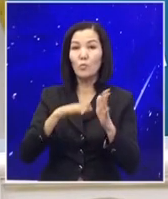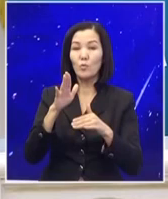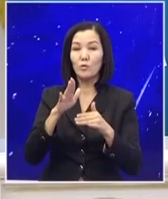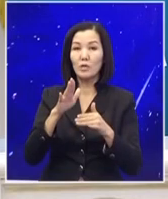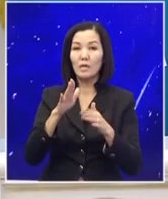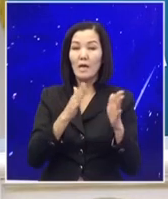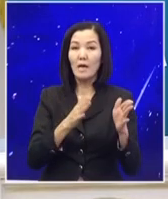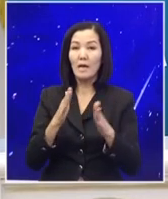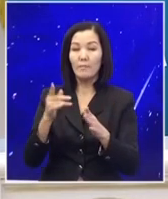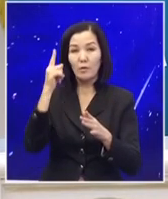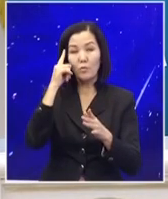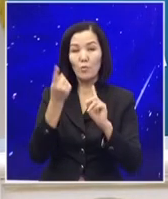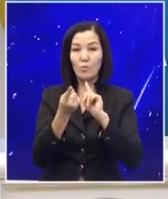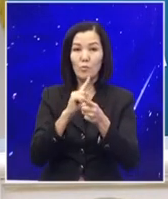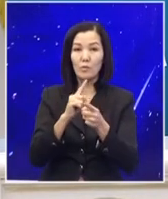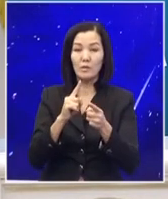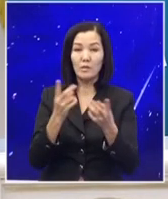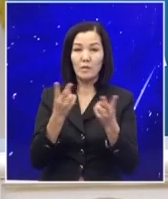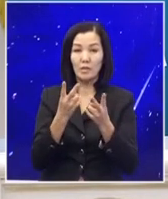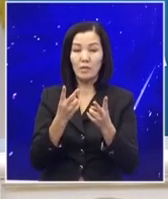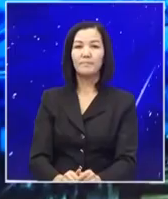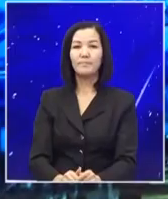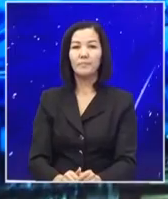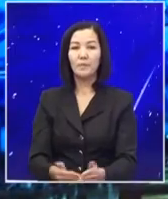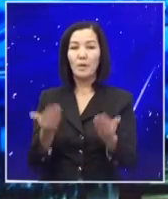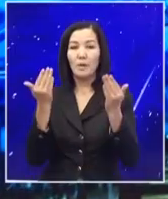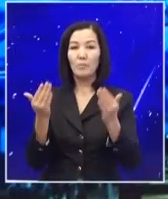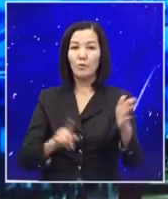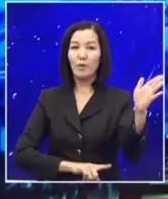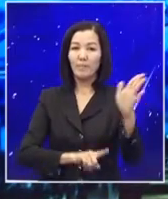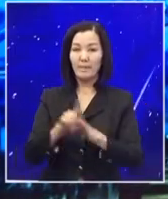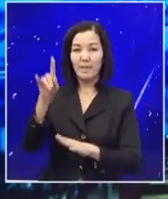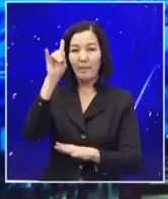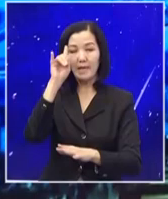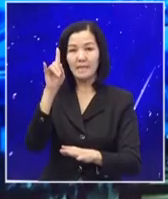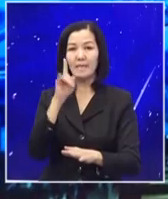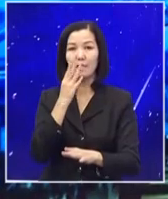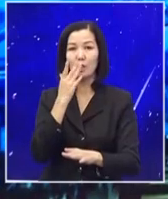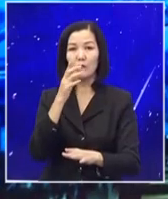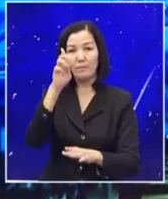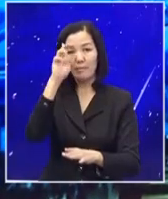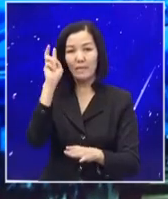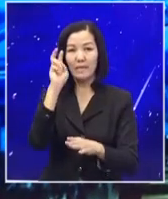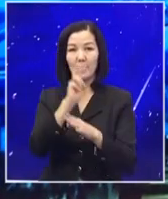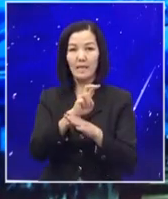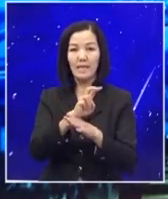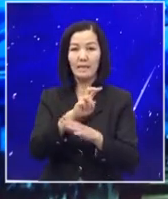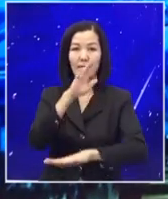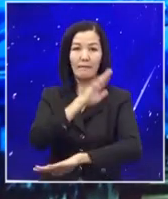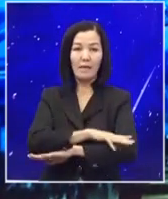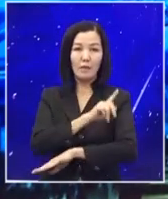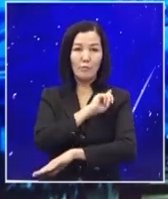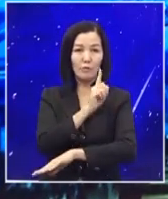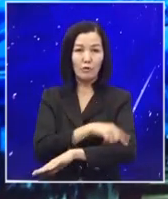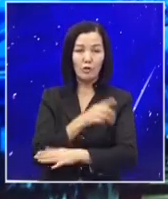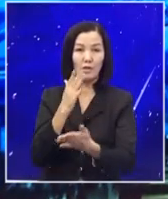қалыптасқан ойлау жүйесін өзгертіп отыру қажет. Бүгіннен бастап елімізге шеттен келетін азаматтар үшін тәртіп күшейтілді.